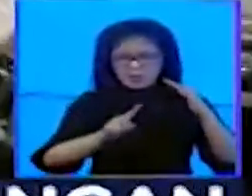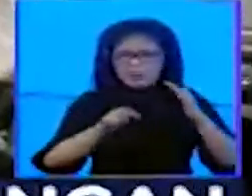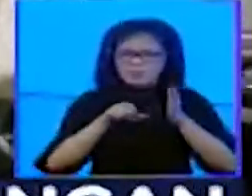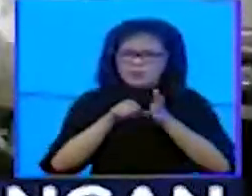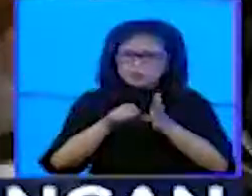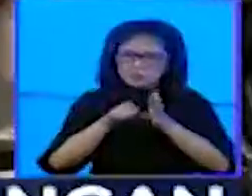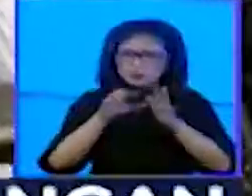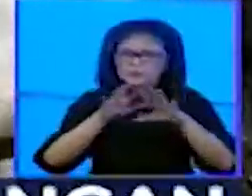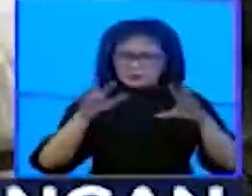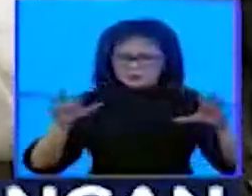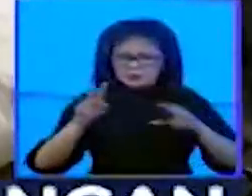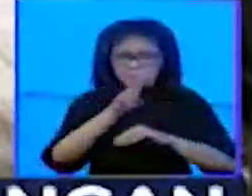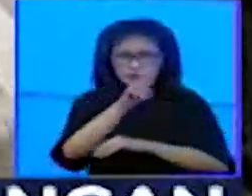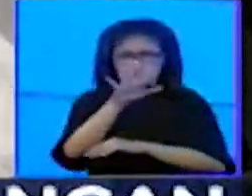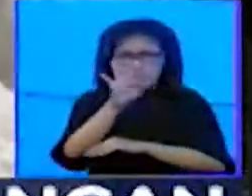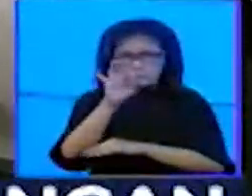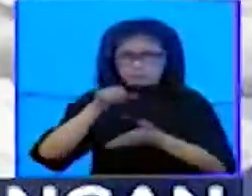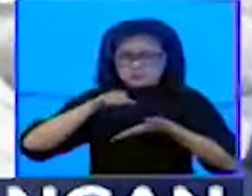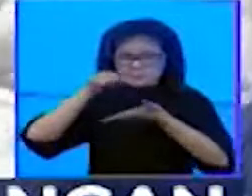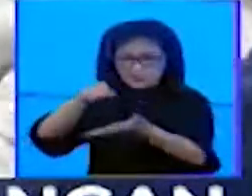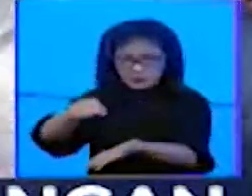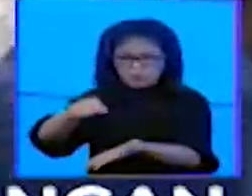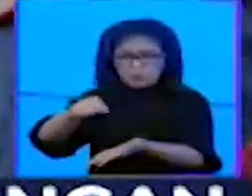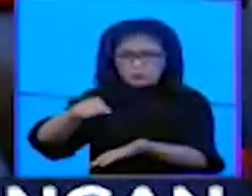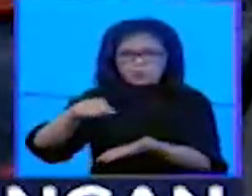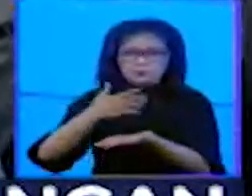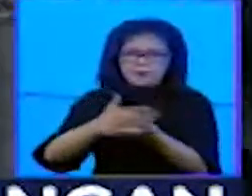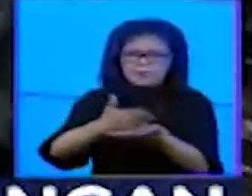diantaranya 250 paket sembako yang diberikan kepada para korban.